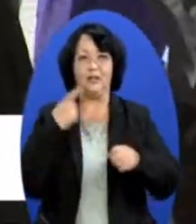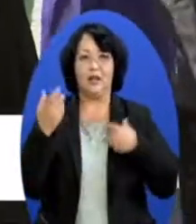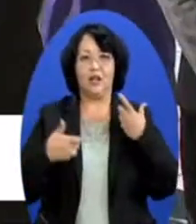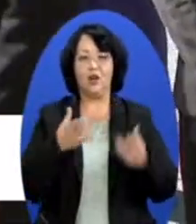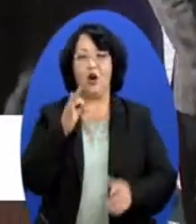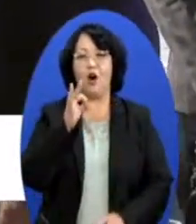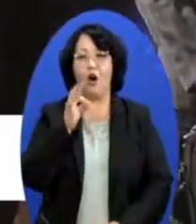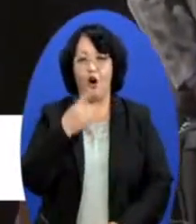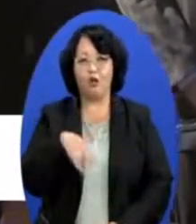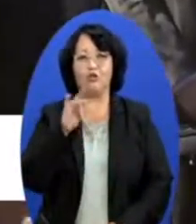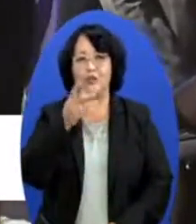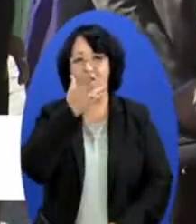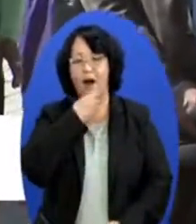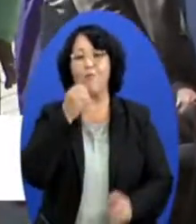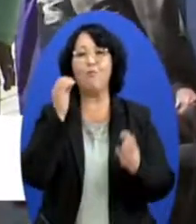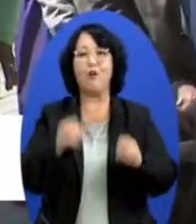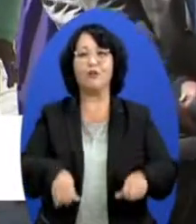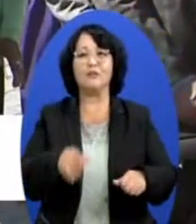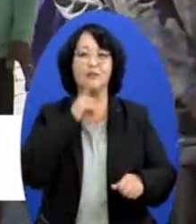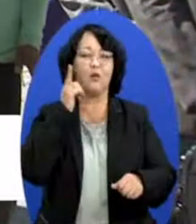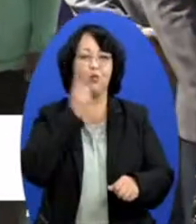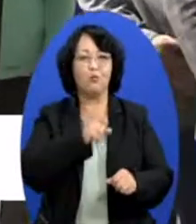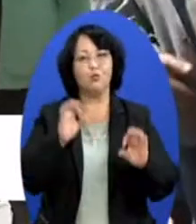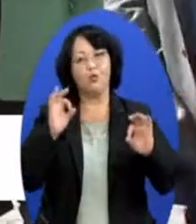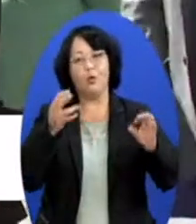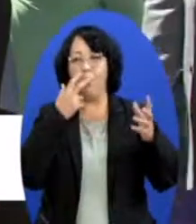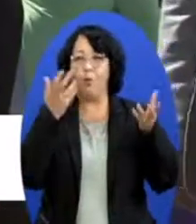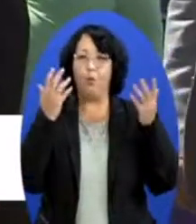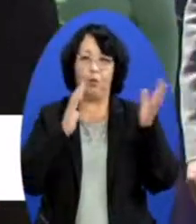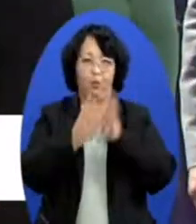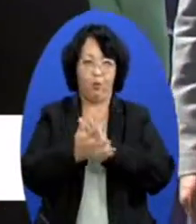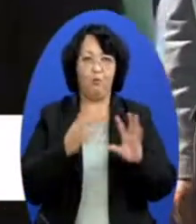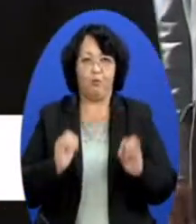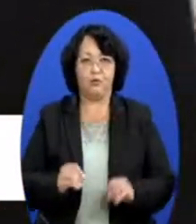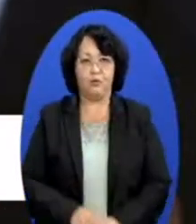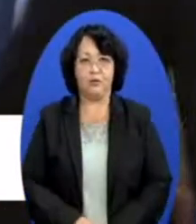бодлоор төсөл суртаа байгаа шүү дээ. Тийм.